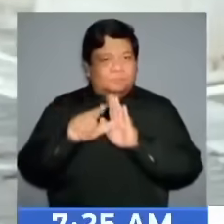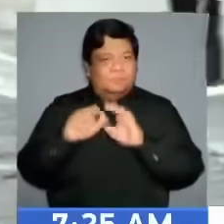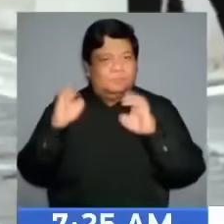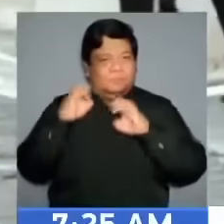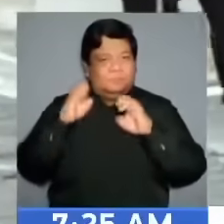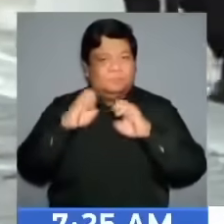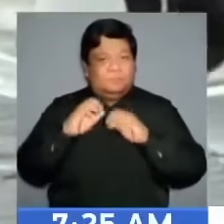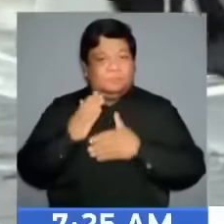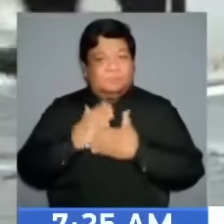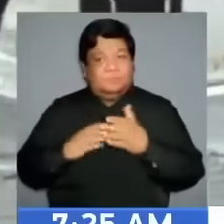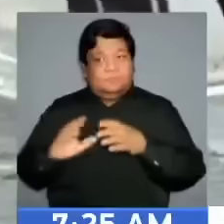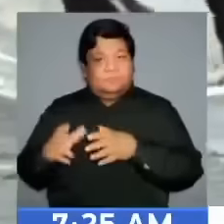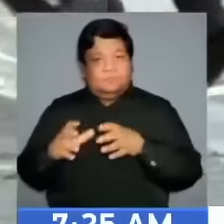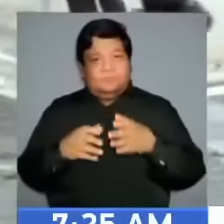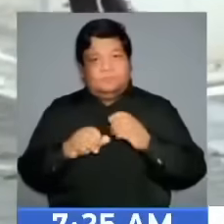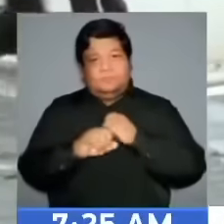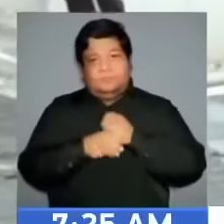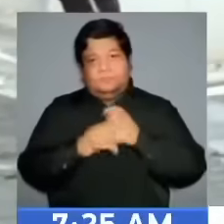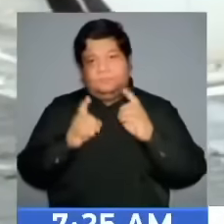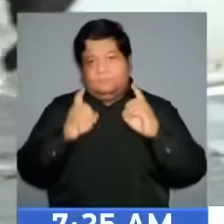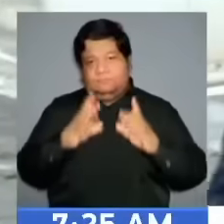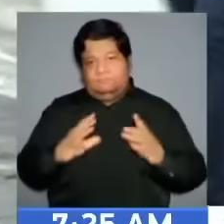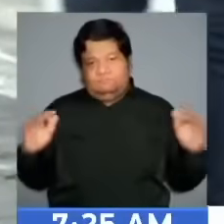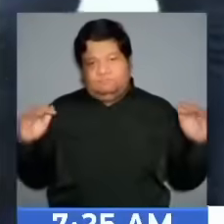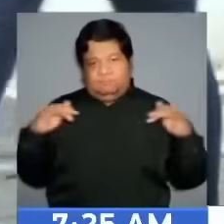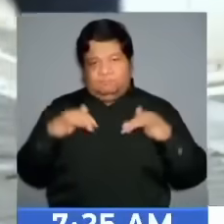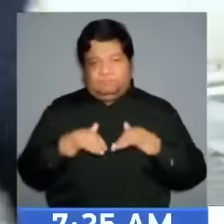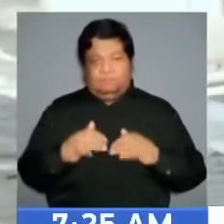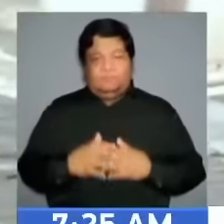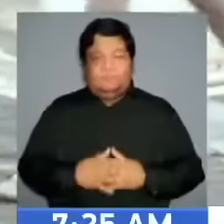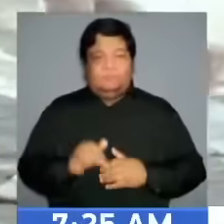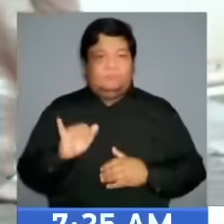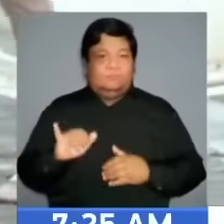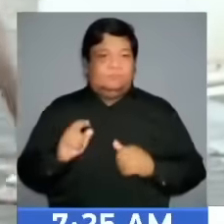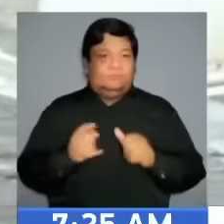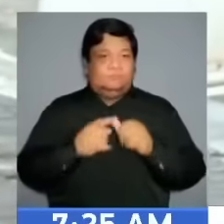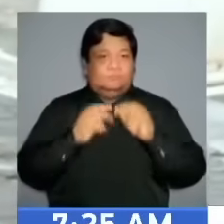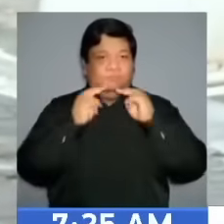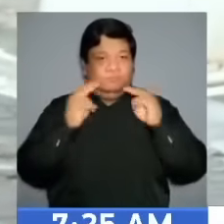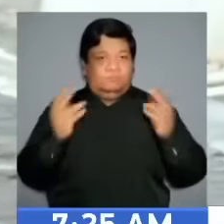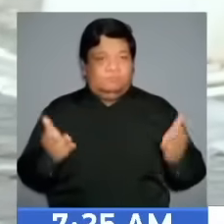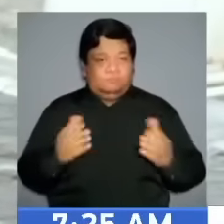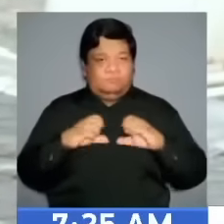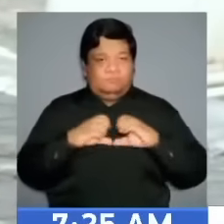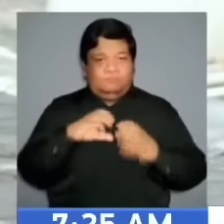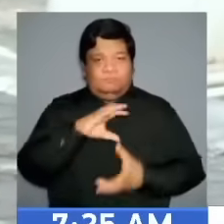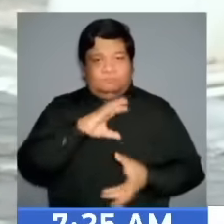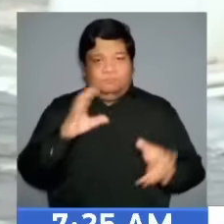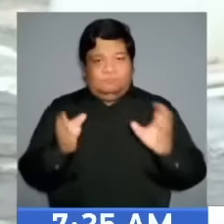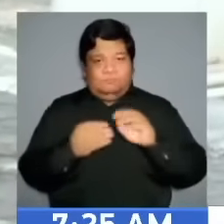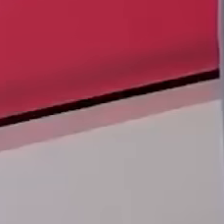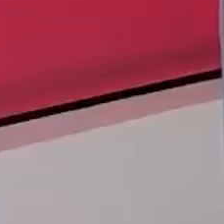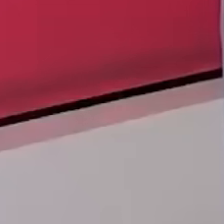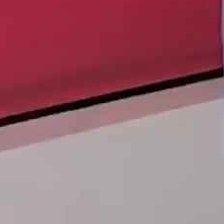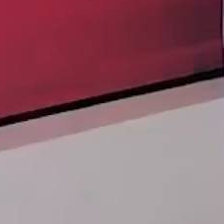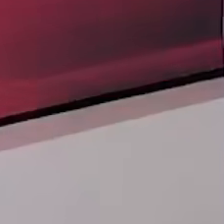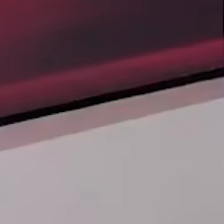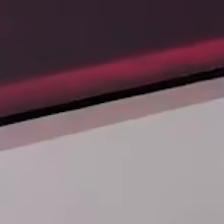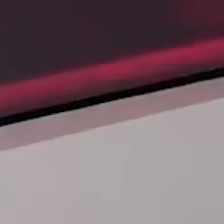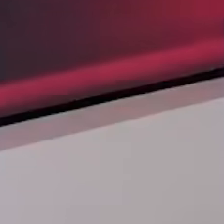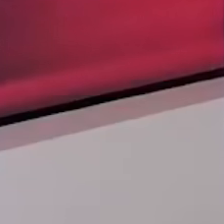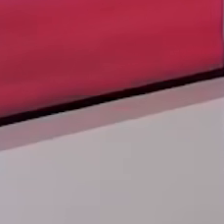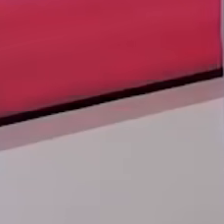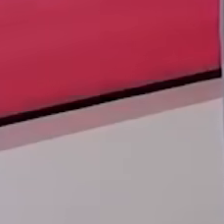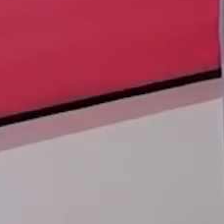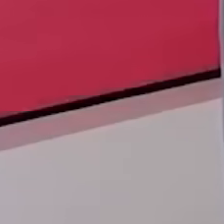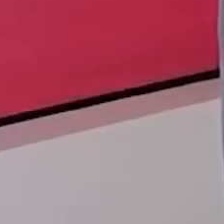jeepney drivers. Yan ang unang balita sa Maynila. Ako po si Darlene Kai para sa GMA Integrated News. Igan,